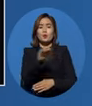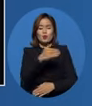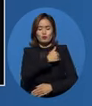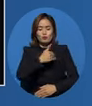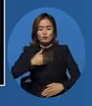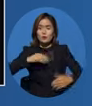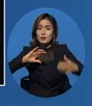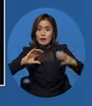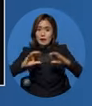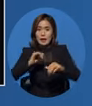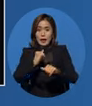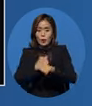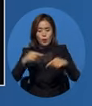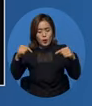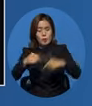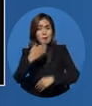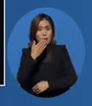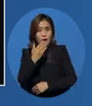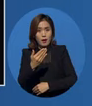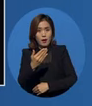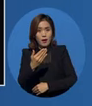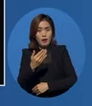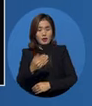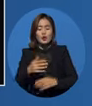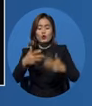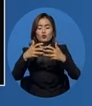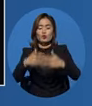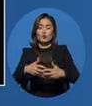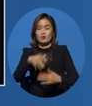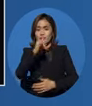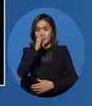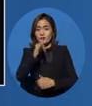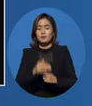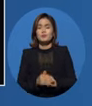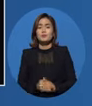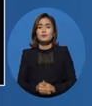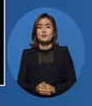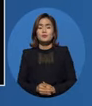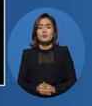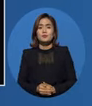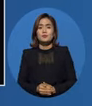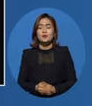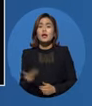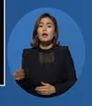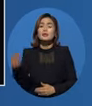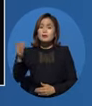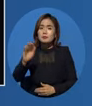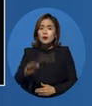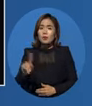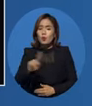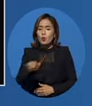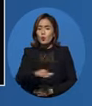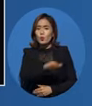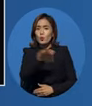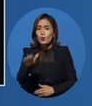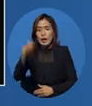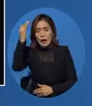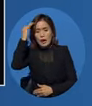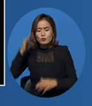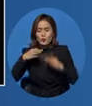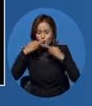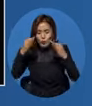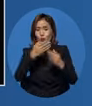논의하고 또 협의할 수 있는 그런 조건이 있다고 생각합니다 그렇지만 우리가 역시 얼만큼 노력하느냐에